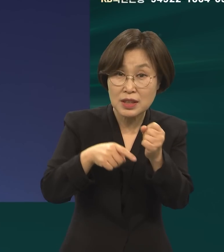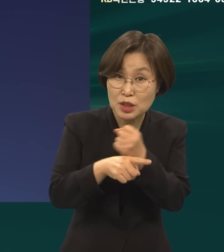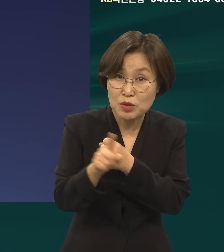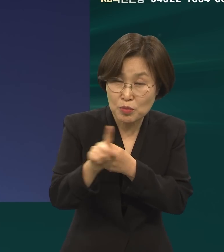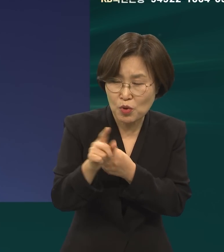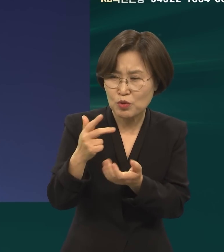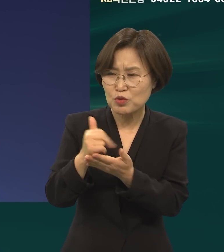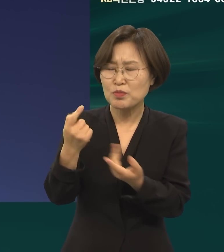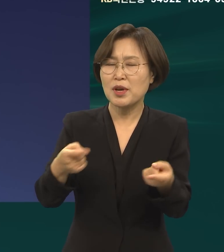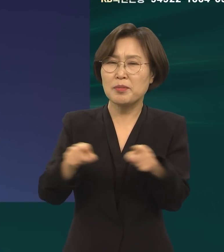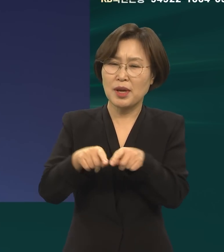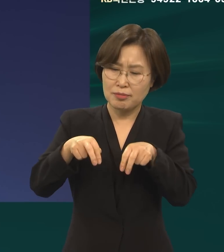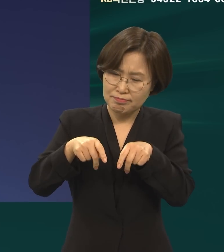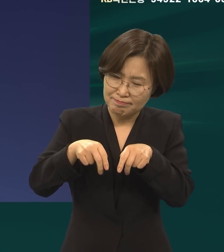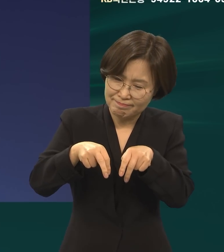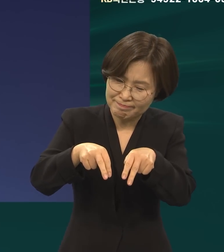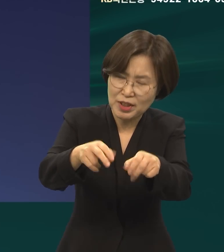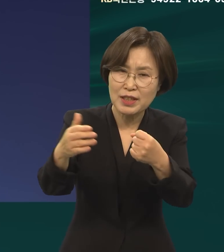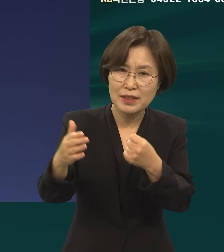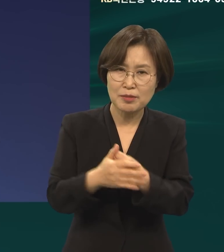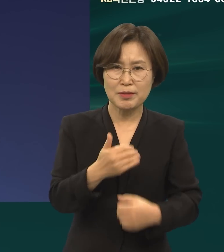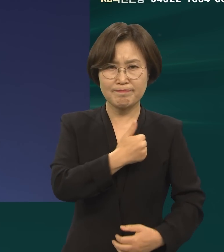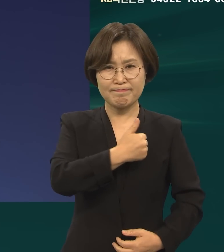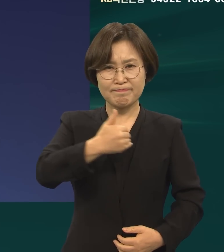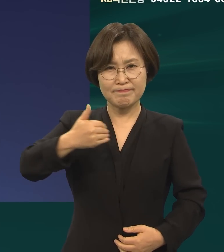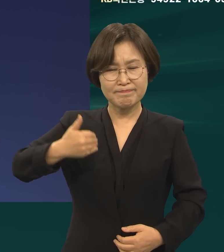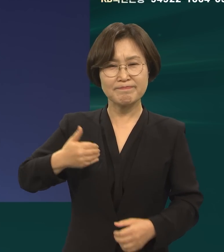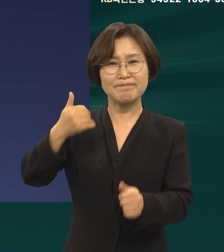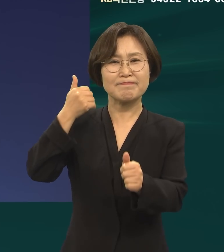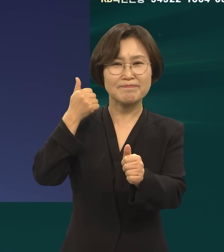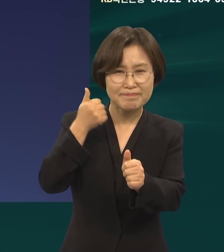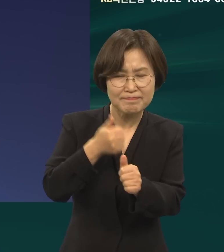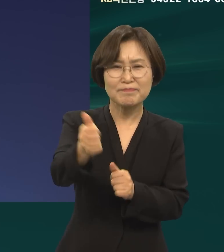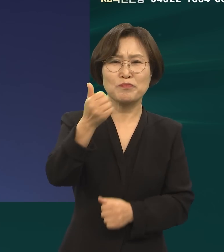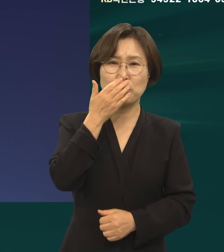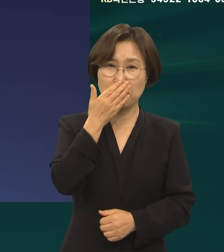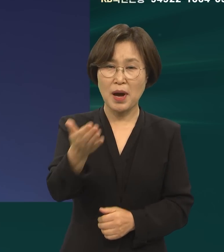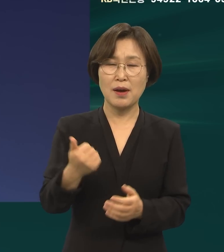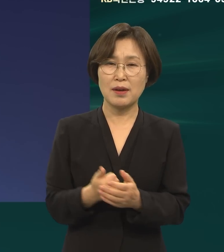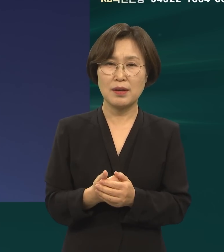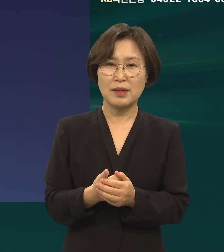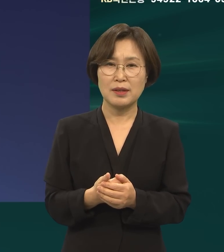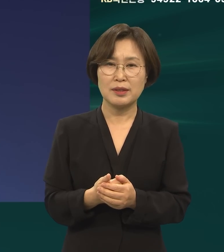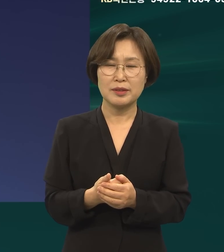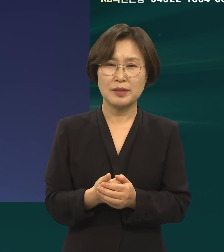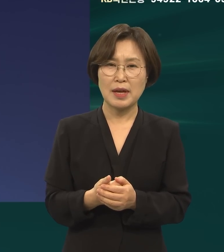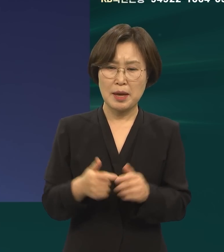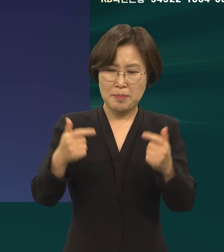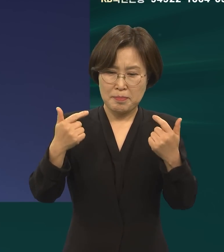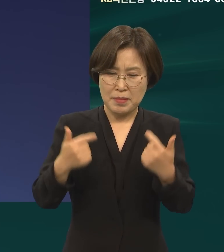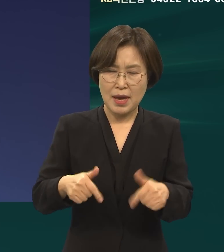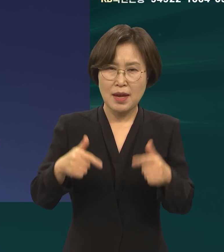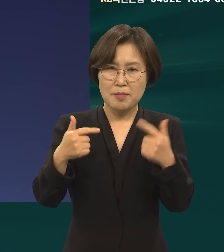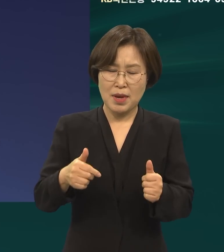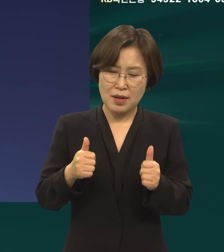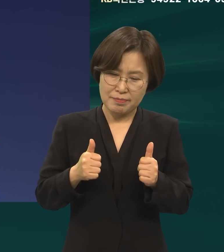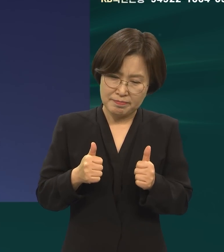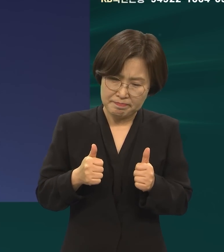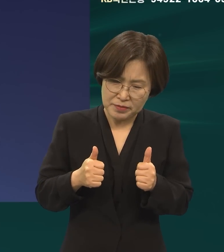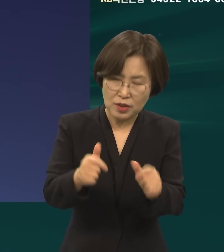주시기 때문에 넉넉히 이길 줄로 믿습니다. 신앙의 길은 매일을 성실하게 살아가는 것입니다.